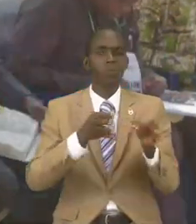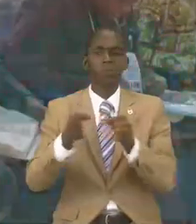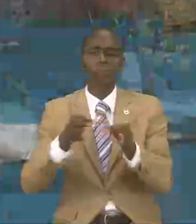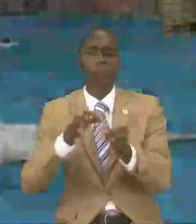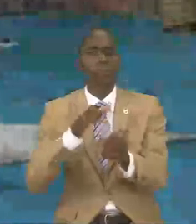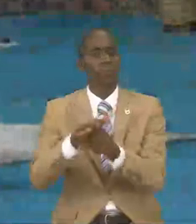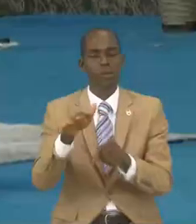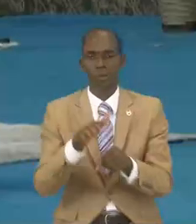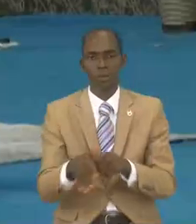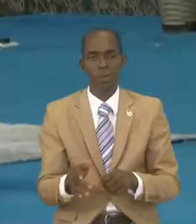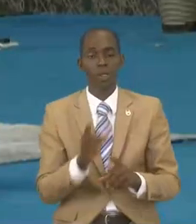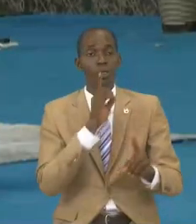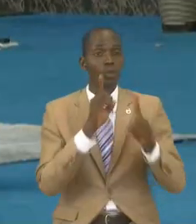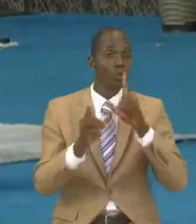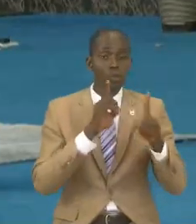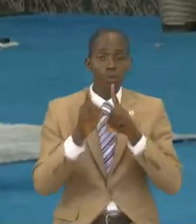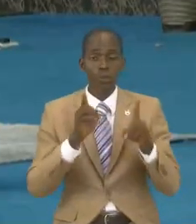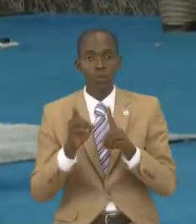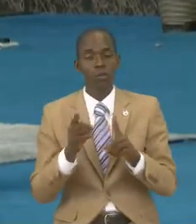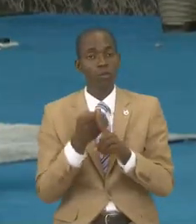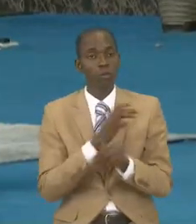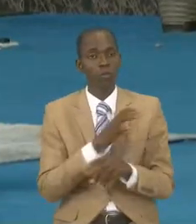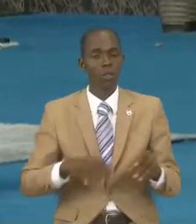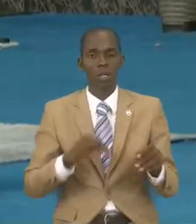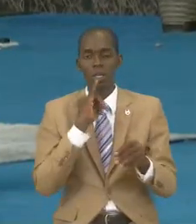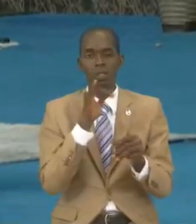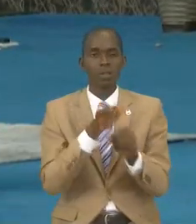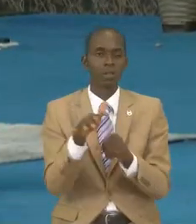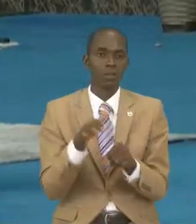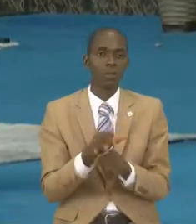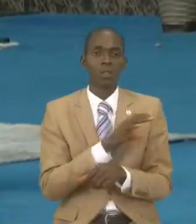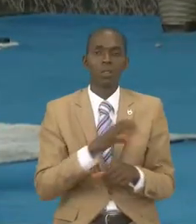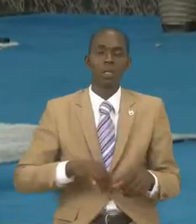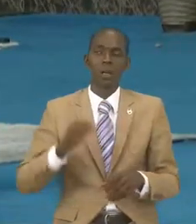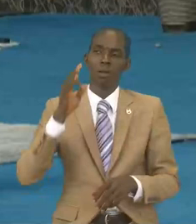enseigné, qu'il a assez prêché, il a assez révélé.